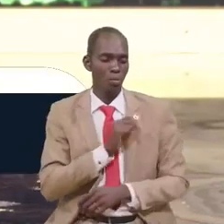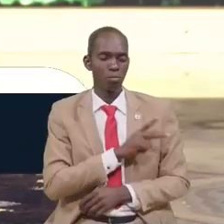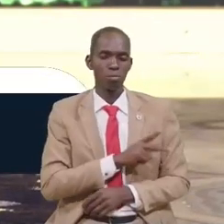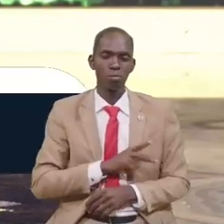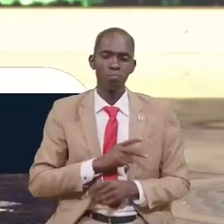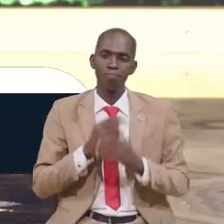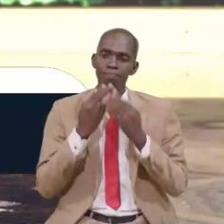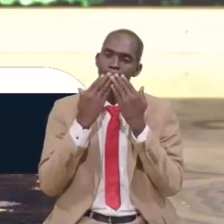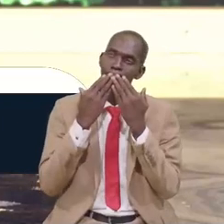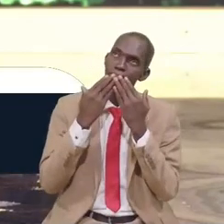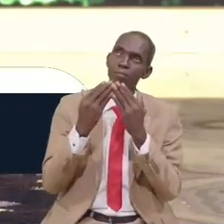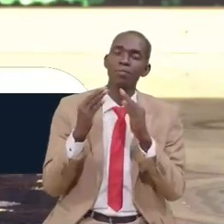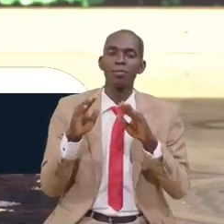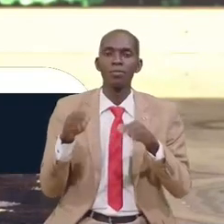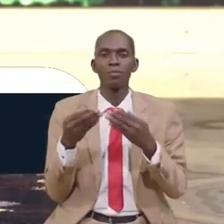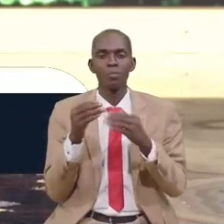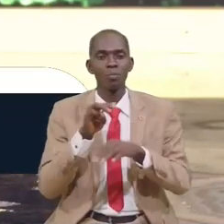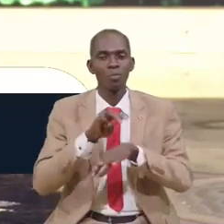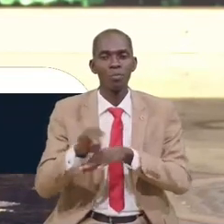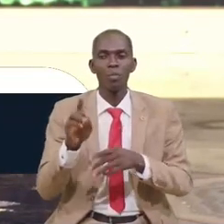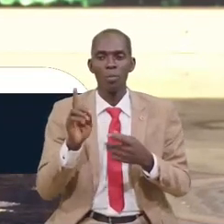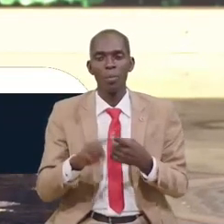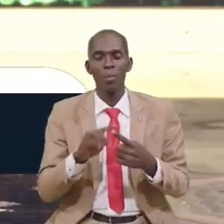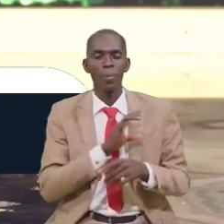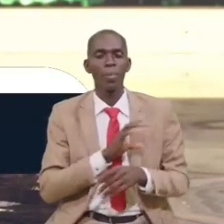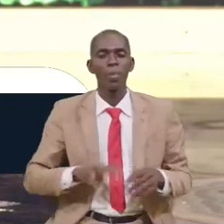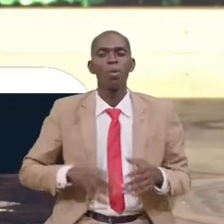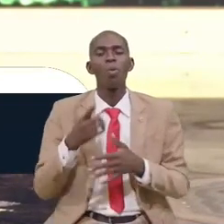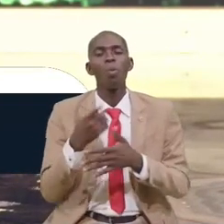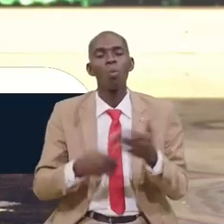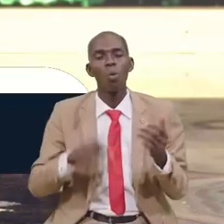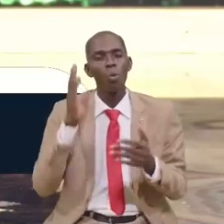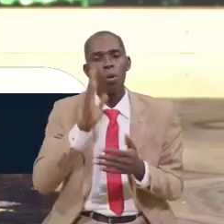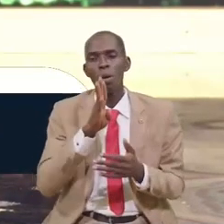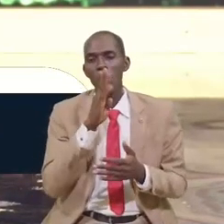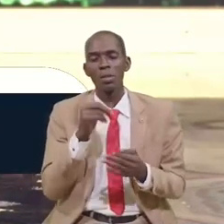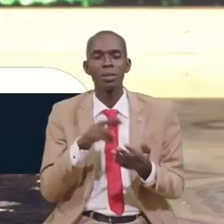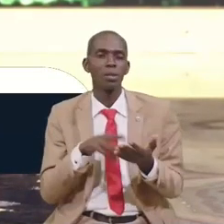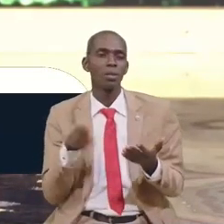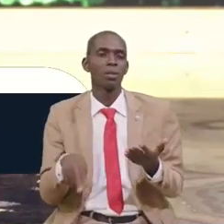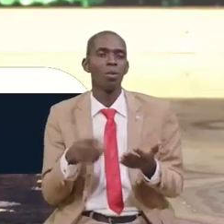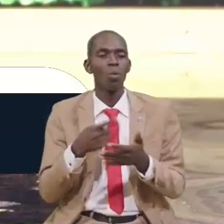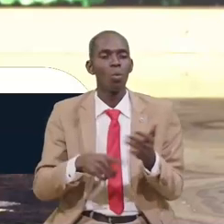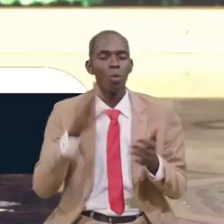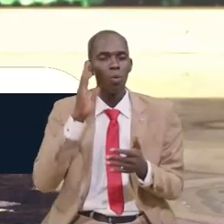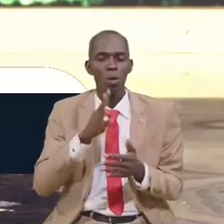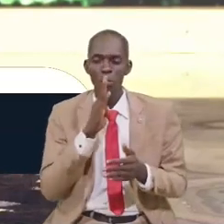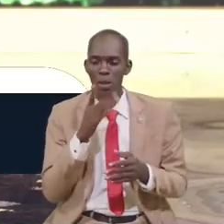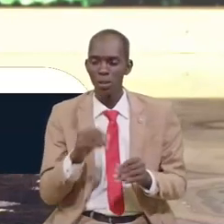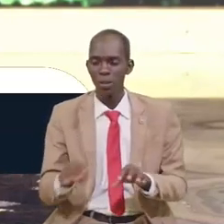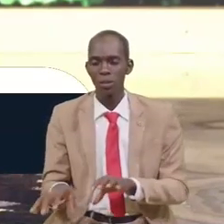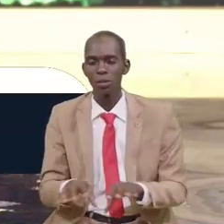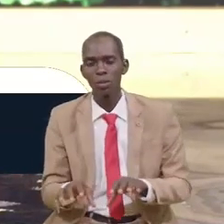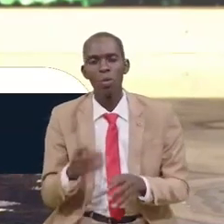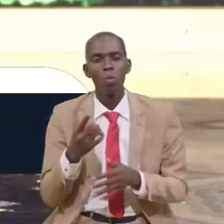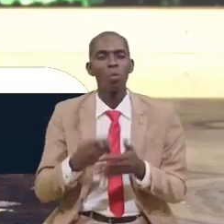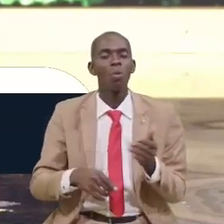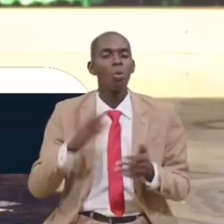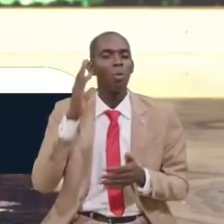Le ministère reconnaissant à Christ. Quel qui sera le résultat? Qu'est-ce qui sera la réaction? Qu'est-ce qui